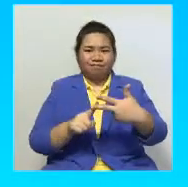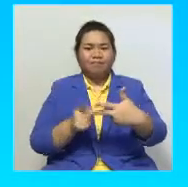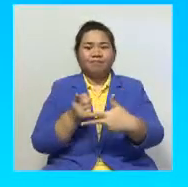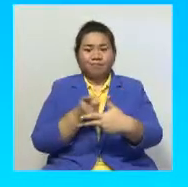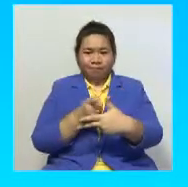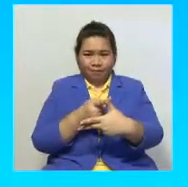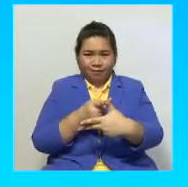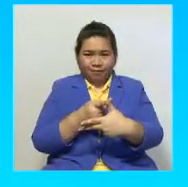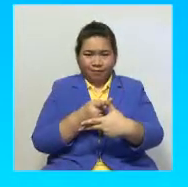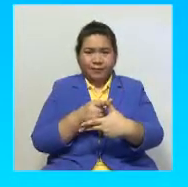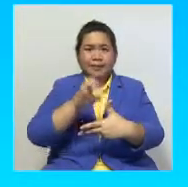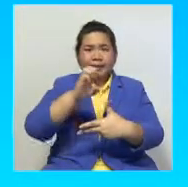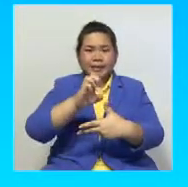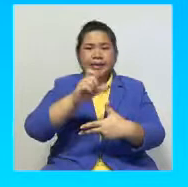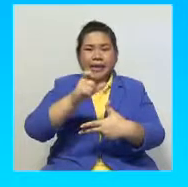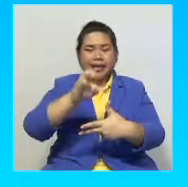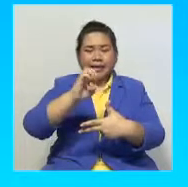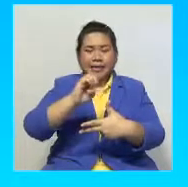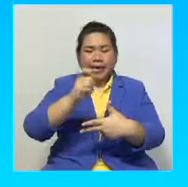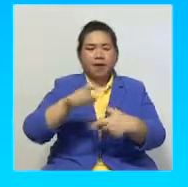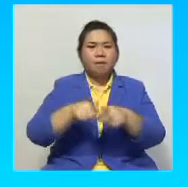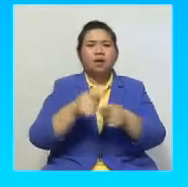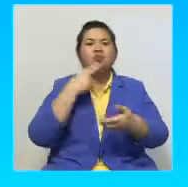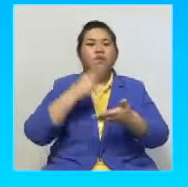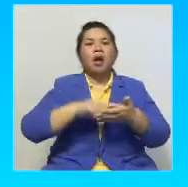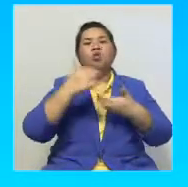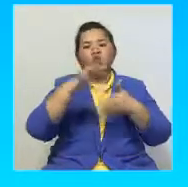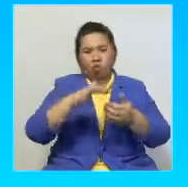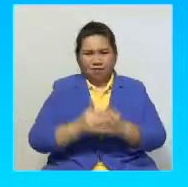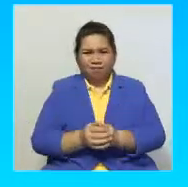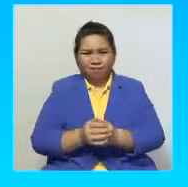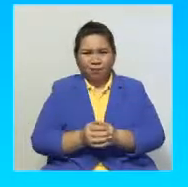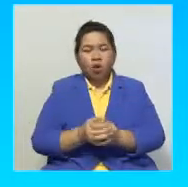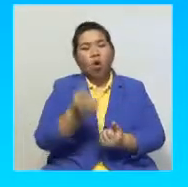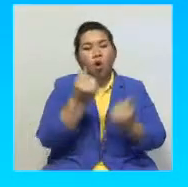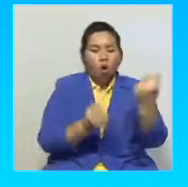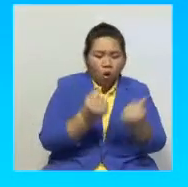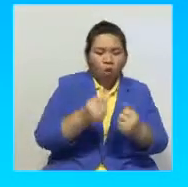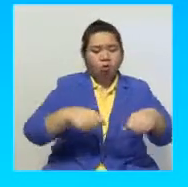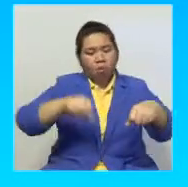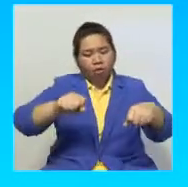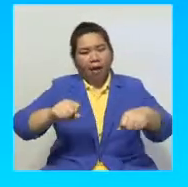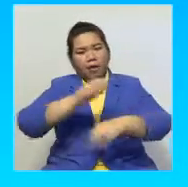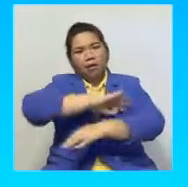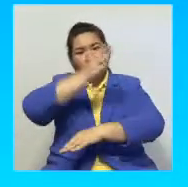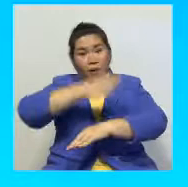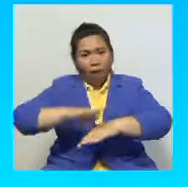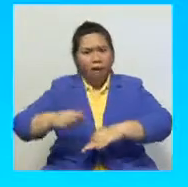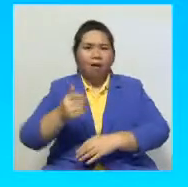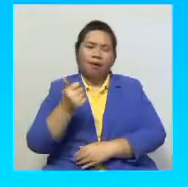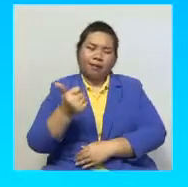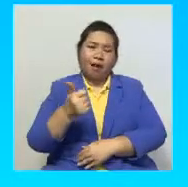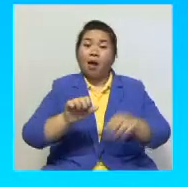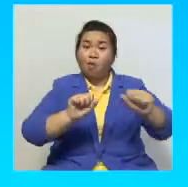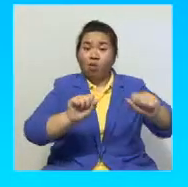ป็น Grab Express บริการส่งพัสดุนะคะที่รวบรวมรถทุกประเภทของ Grab เอาไว้ไม่ว่าจะเป็นร